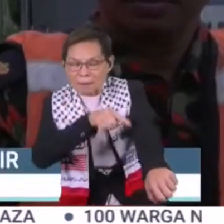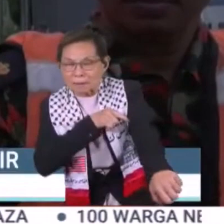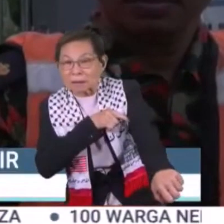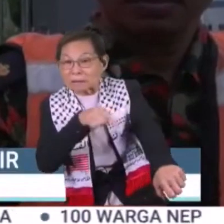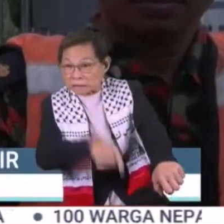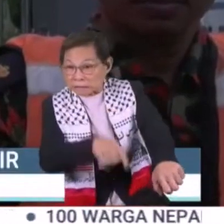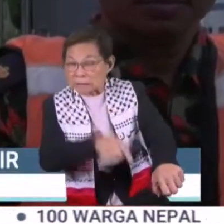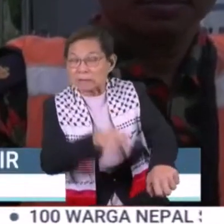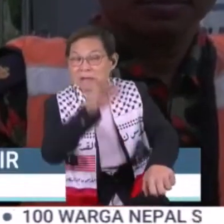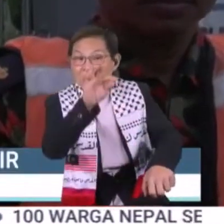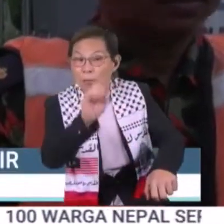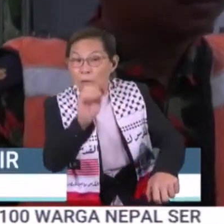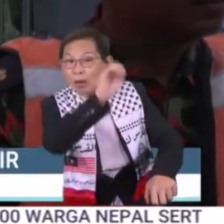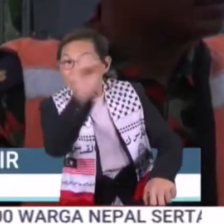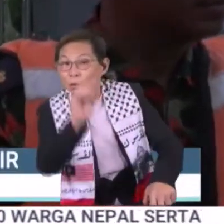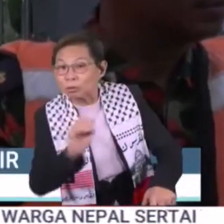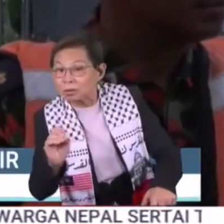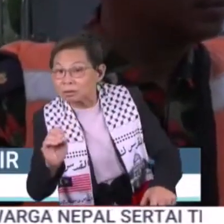90% di